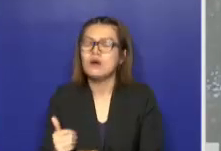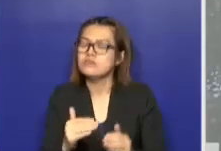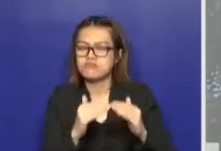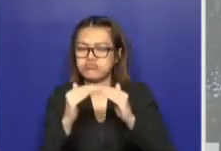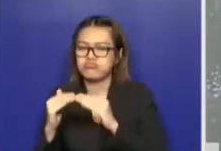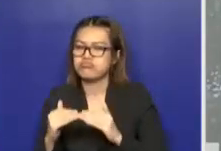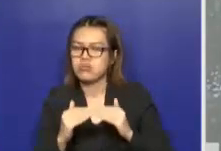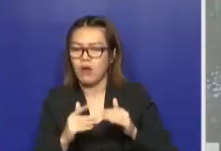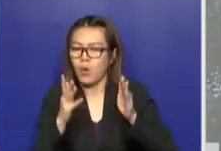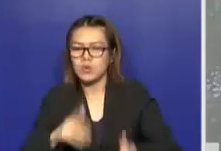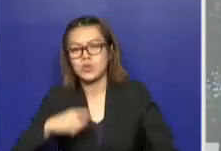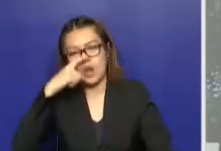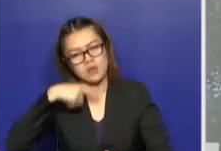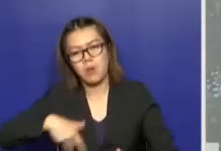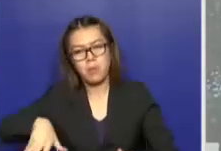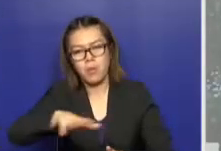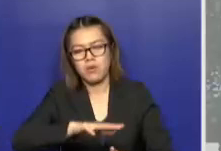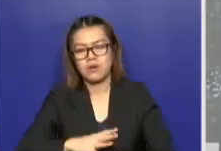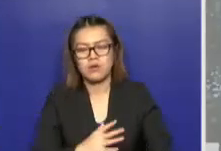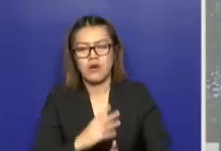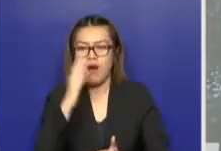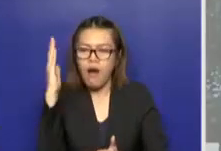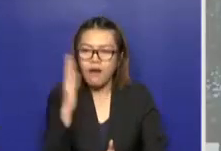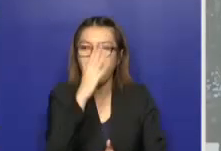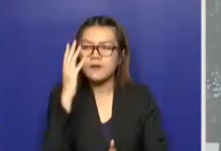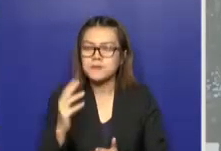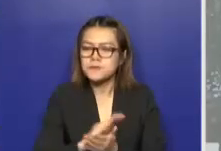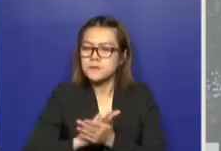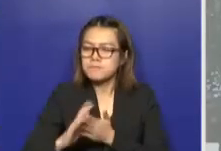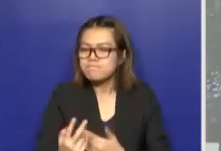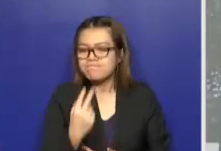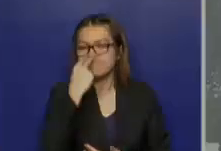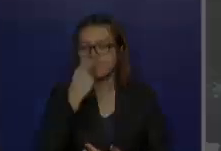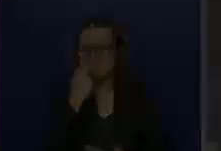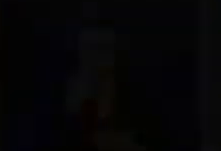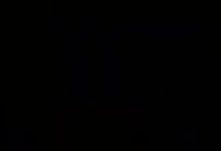นฐานของคนไทยทุกคนที่จะเข้าถึงอากาศที่สะอาดได้ครับขอบคุณครับท่านประธาน ครับ